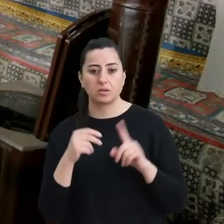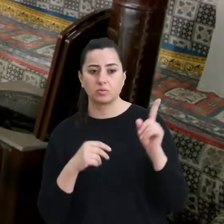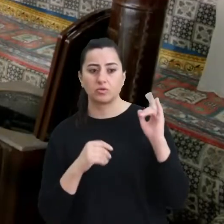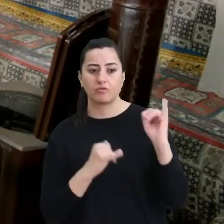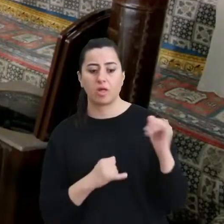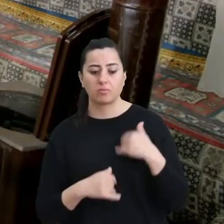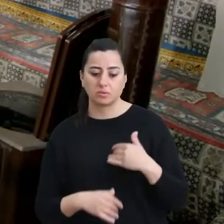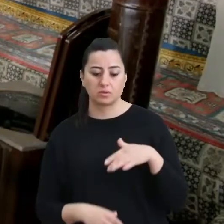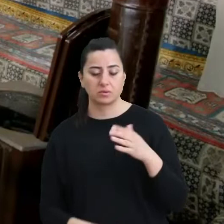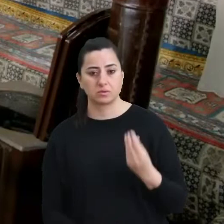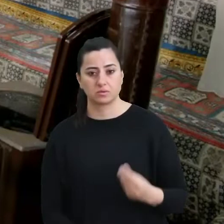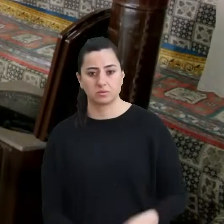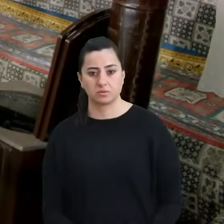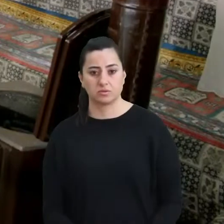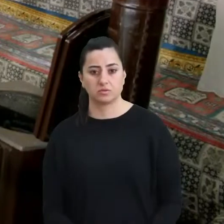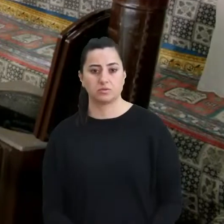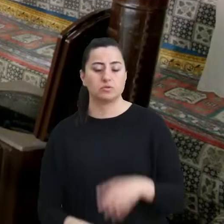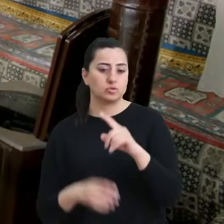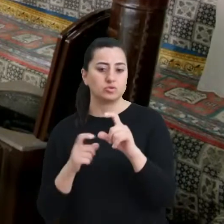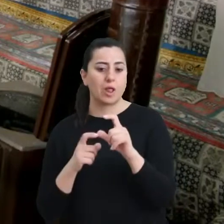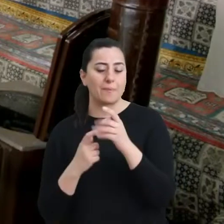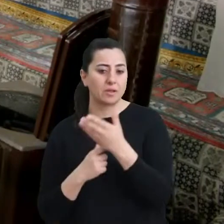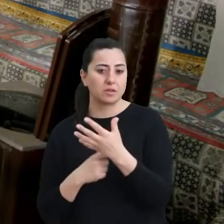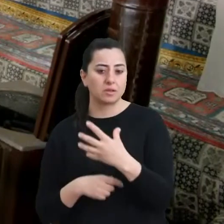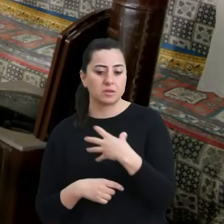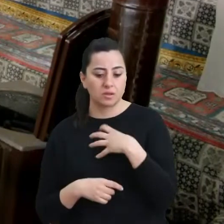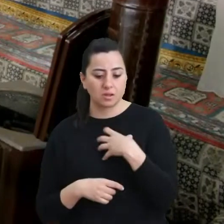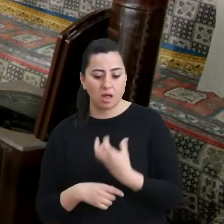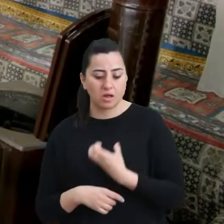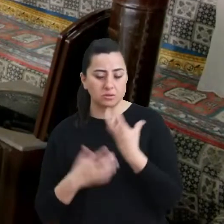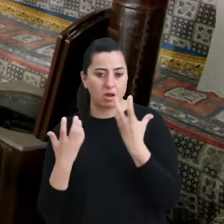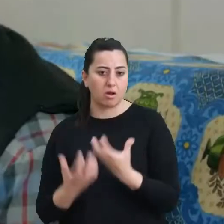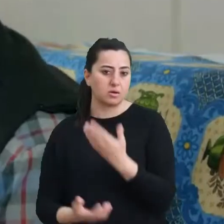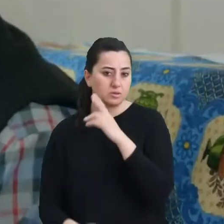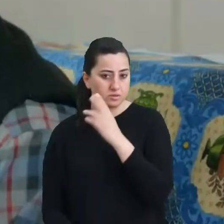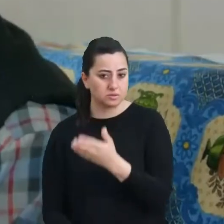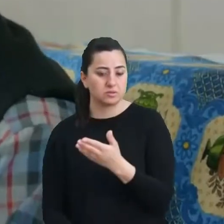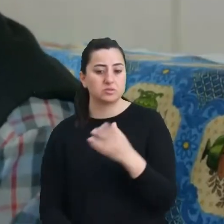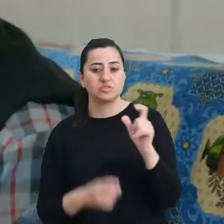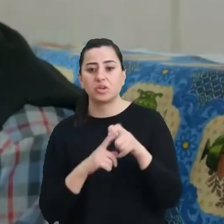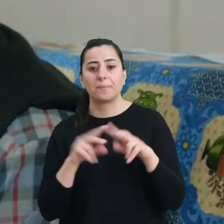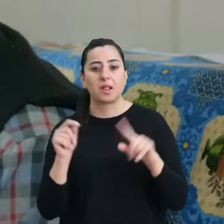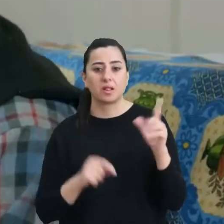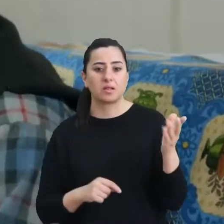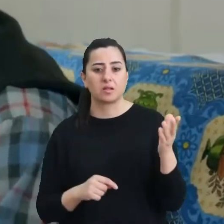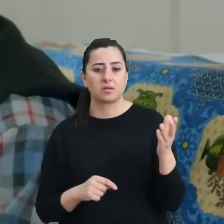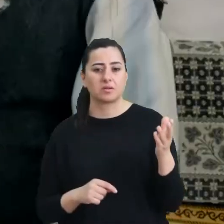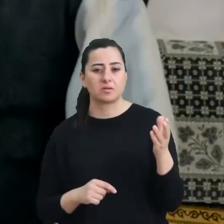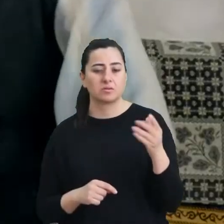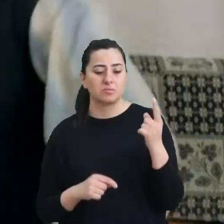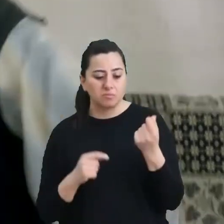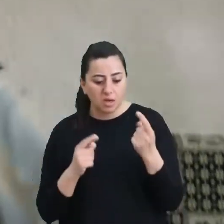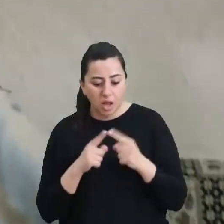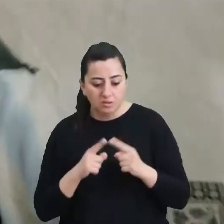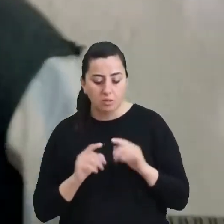benden beter. Süleyman kendi derdi başından aşkın adamın. Cemil desen bir lokumun